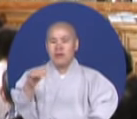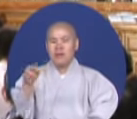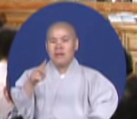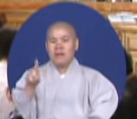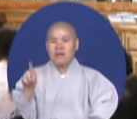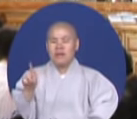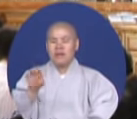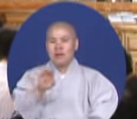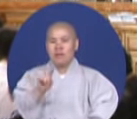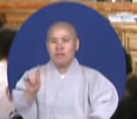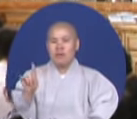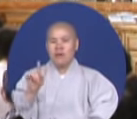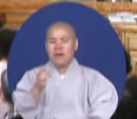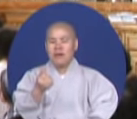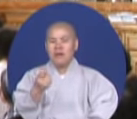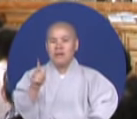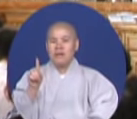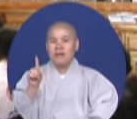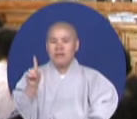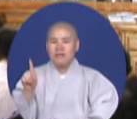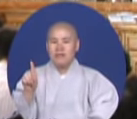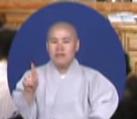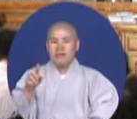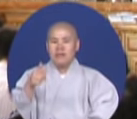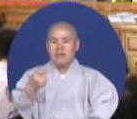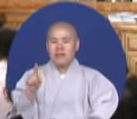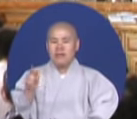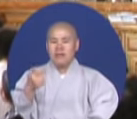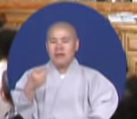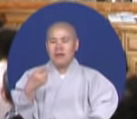사바하옴 난다 나지